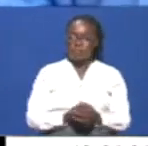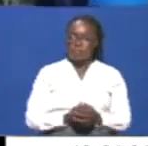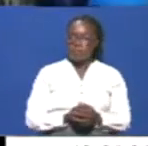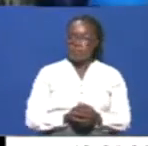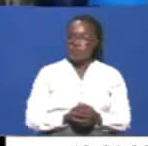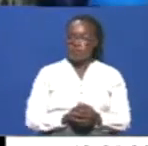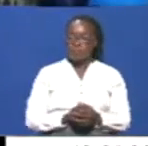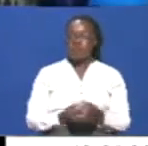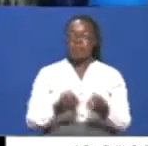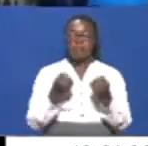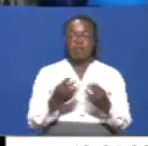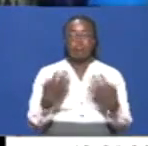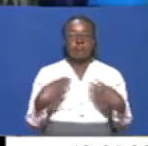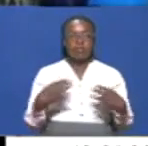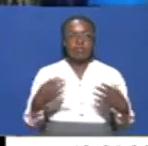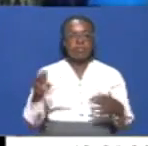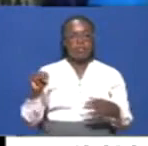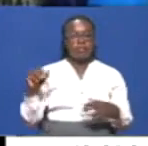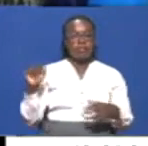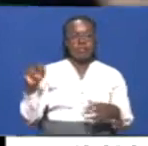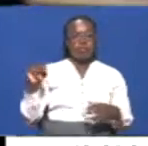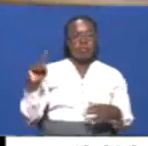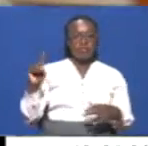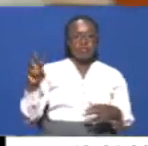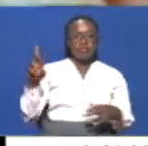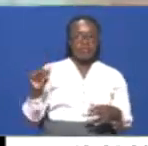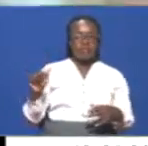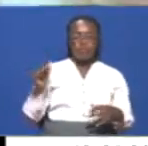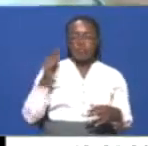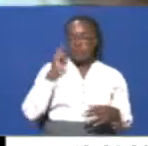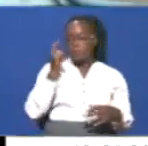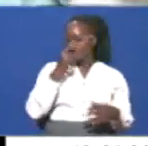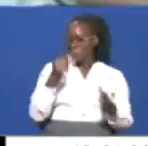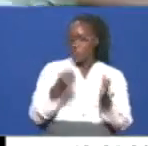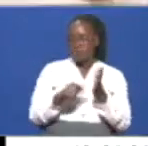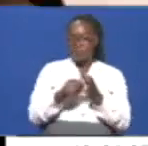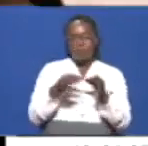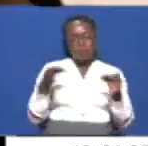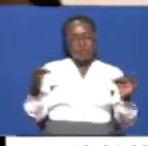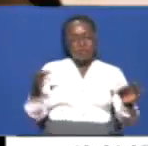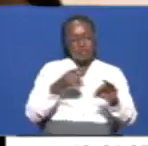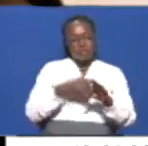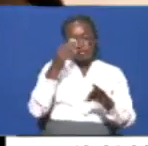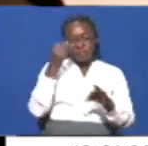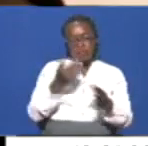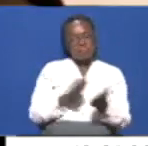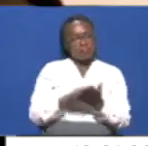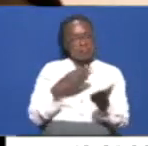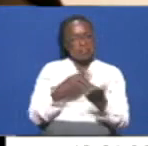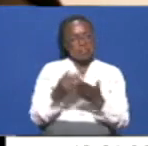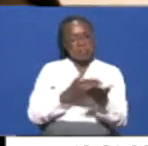Wakazi wengi wa kaunti ya Mandera wamekuwa na matatizo ya macho kwa muda mrefu kutokana na ukosefu wa hela za kulipia